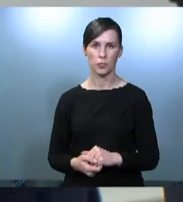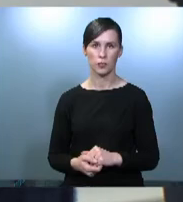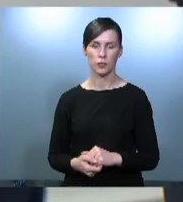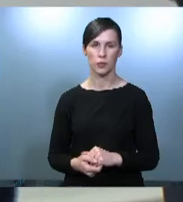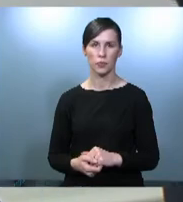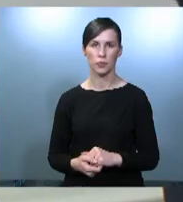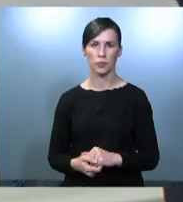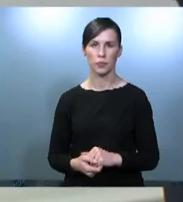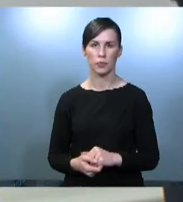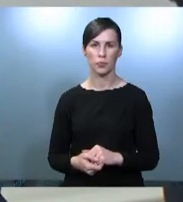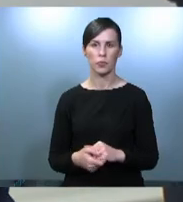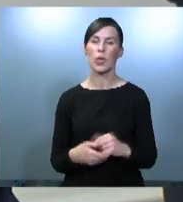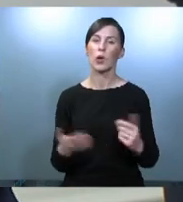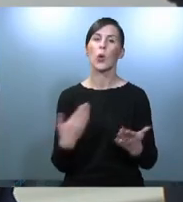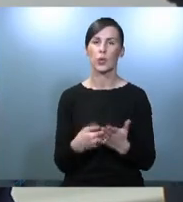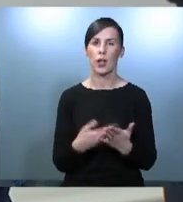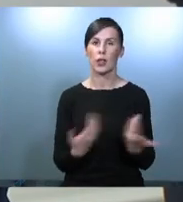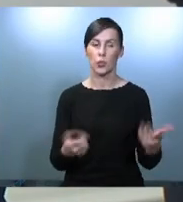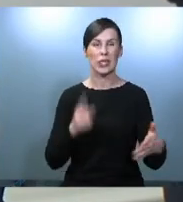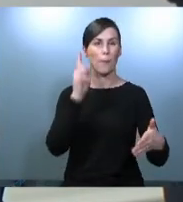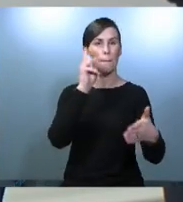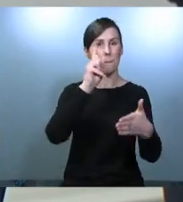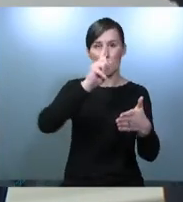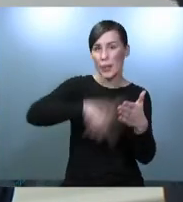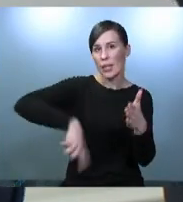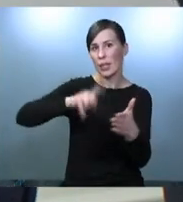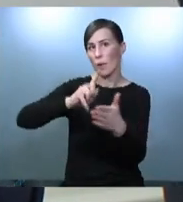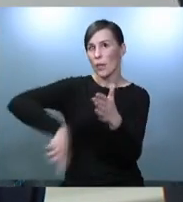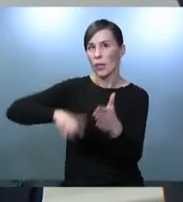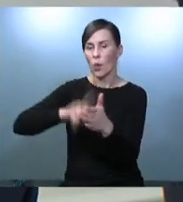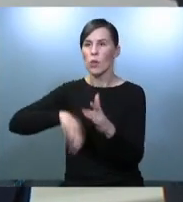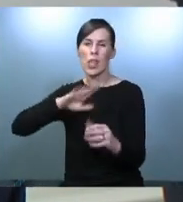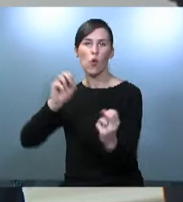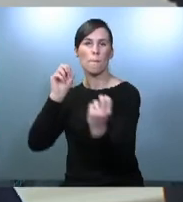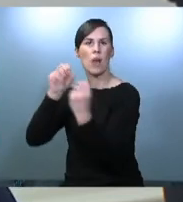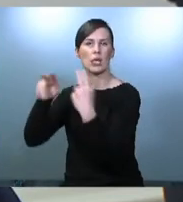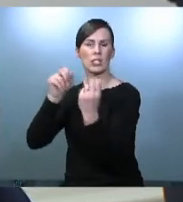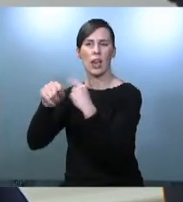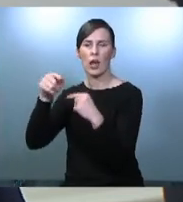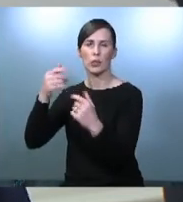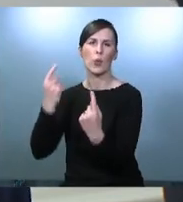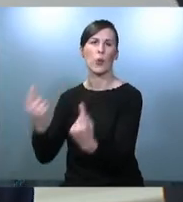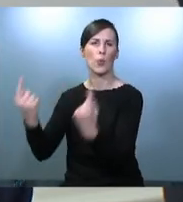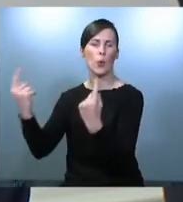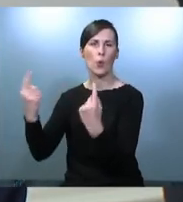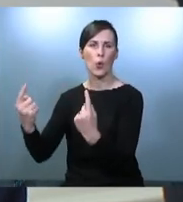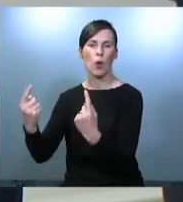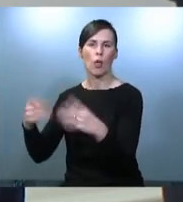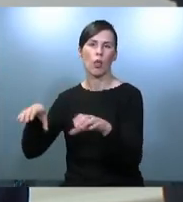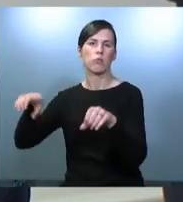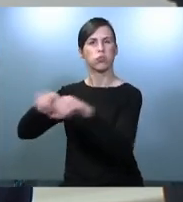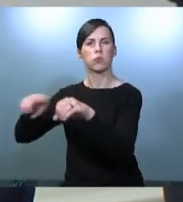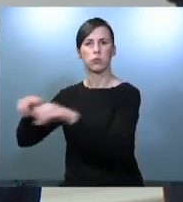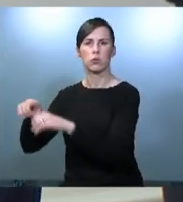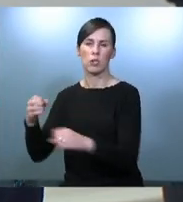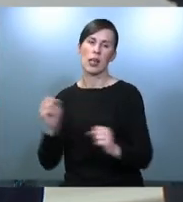toliau gyvena, tai yra pigiau, negu daryti kažkokius magistralinius, padėti šeimom, kad pasidaryti savo individualius ir spręsti